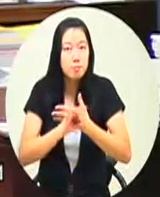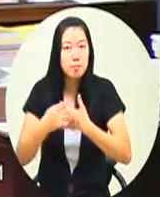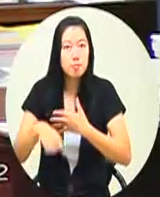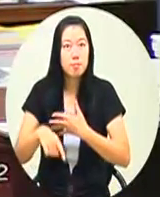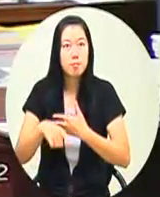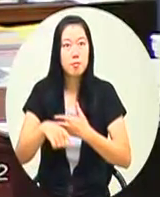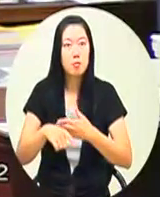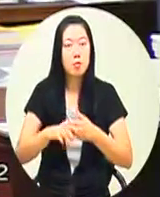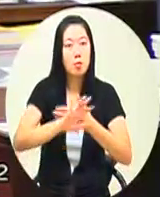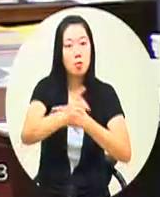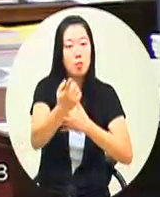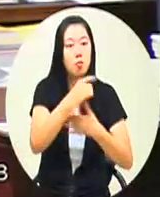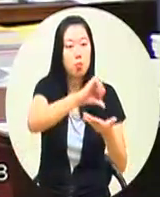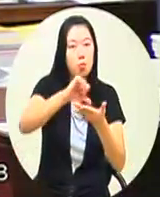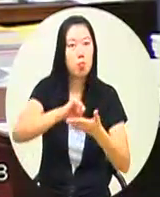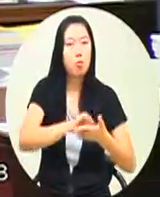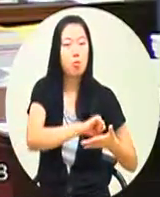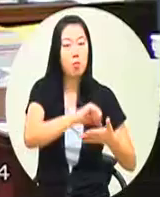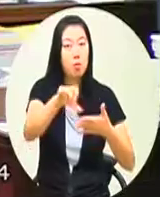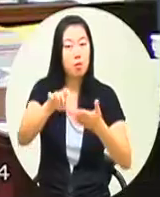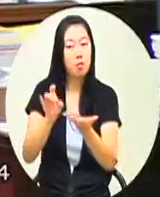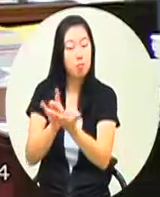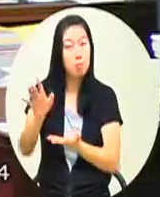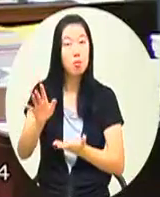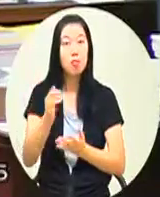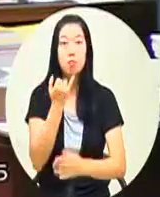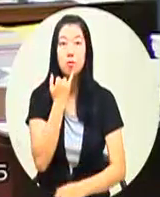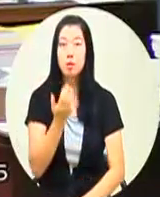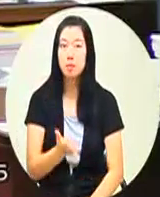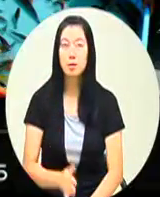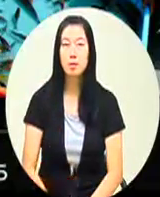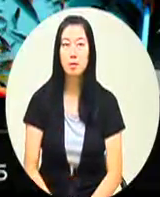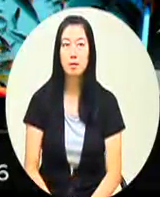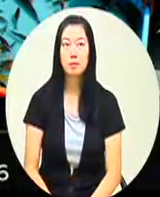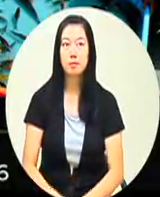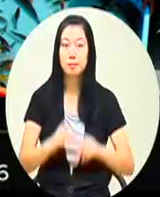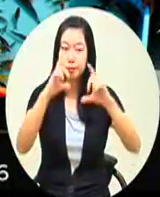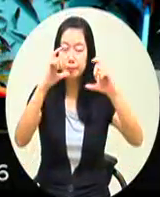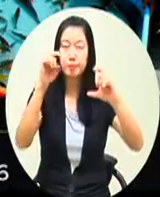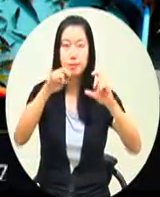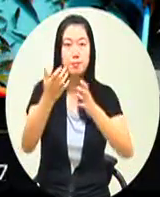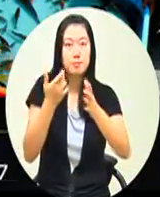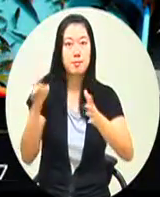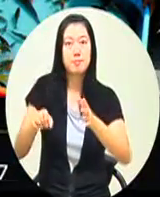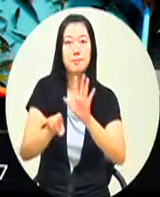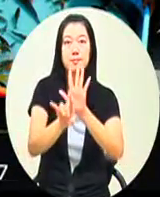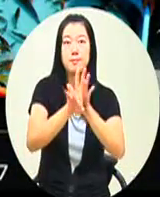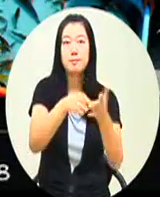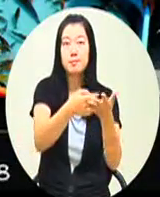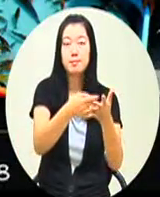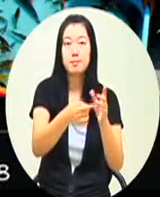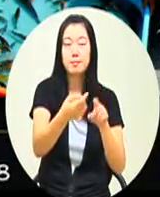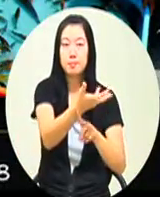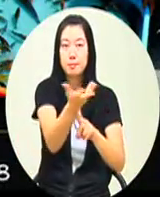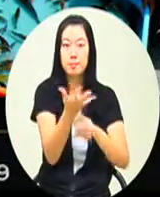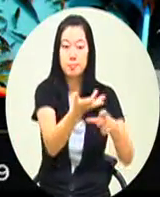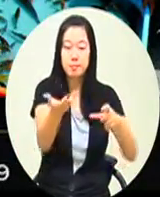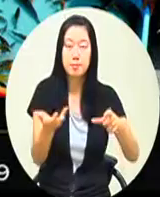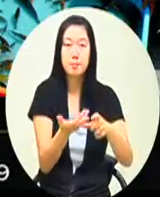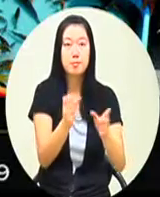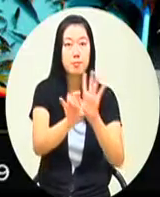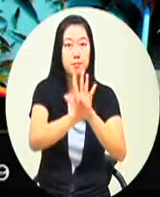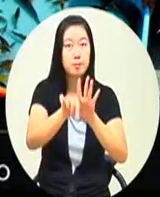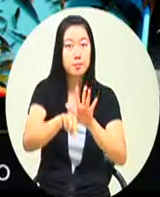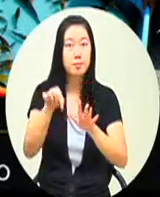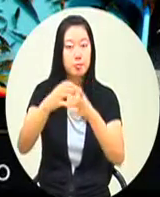外来鱼种的一个方案。这张照片是前一段时间我们在莲池潭，我们也知道莲池潭为了办2009